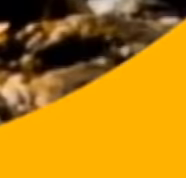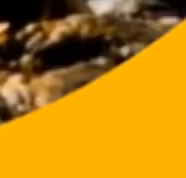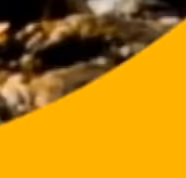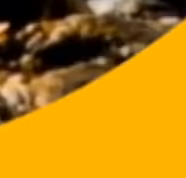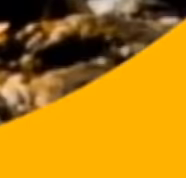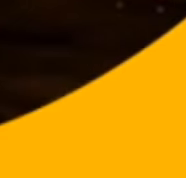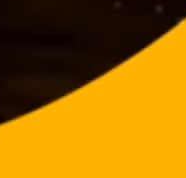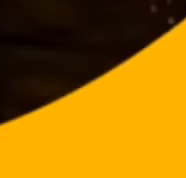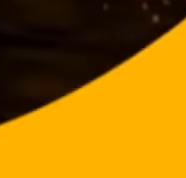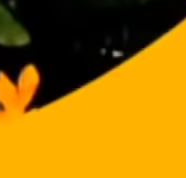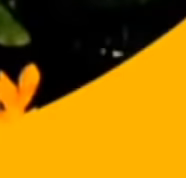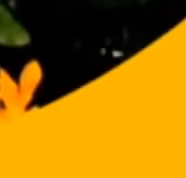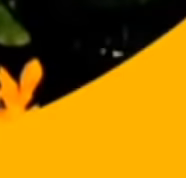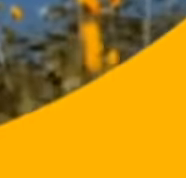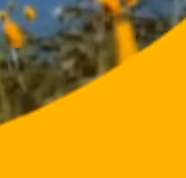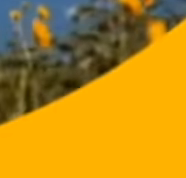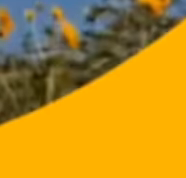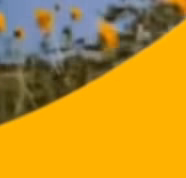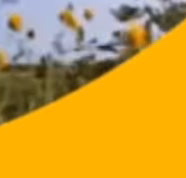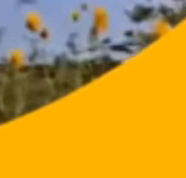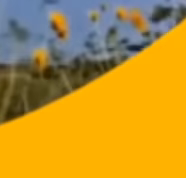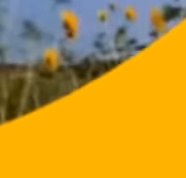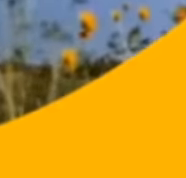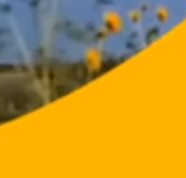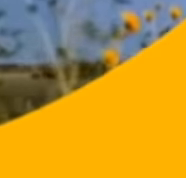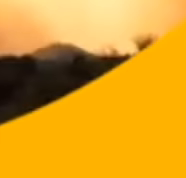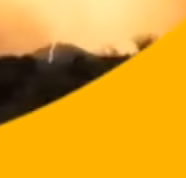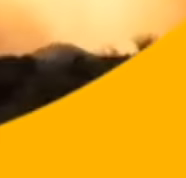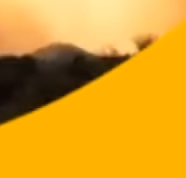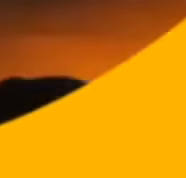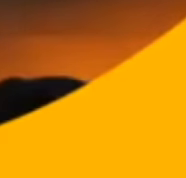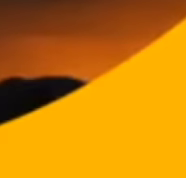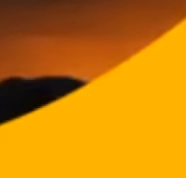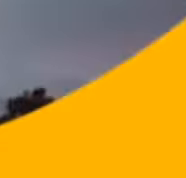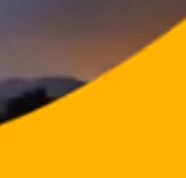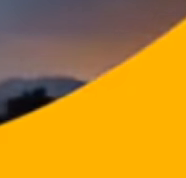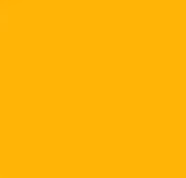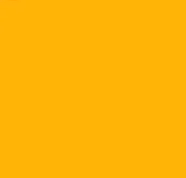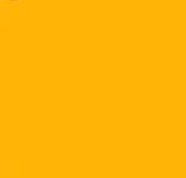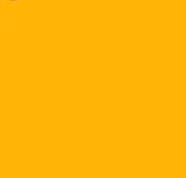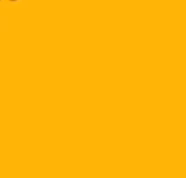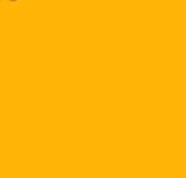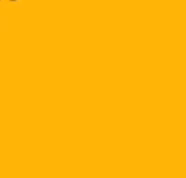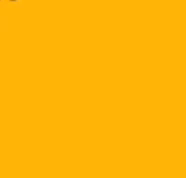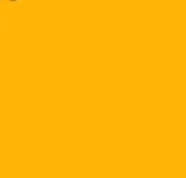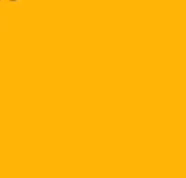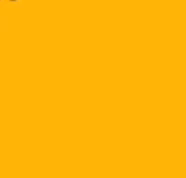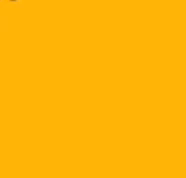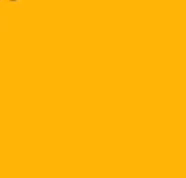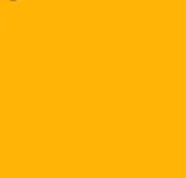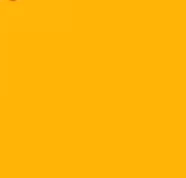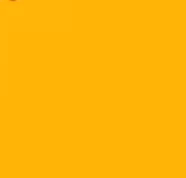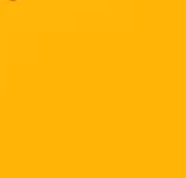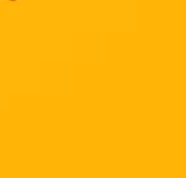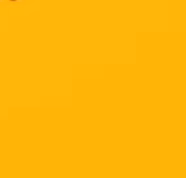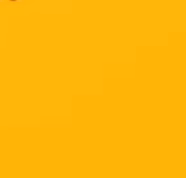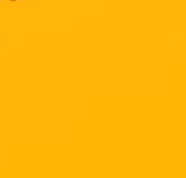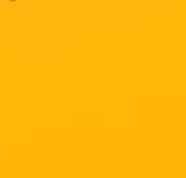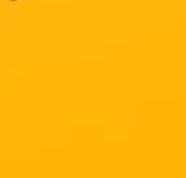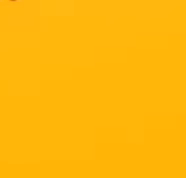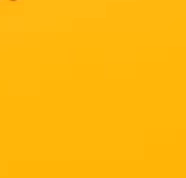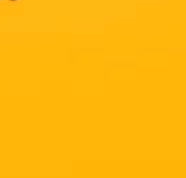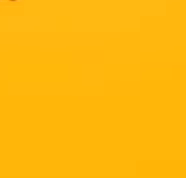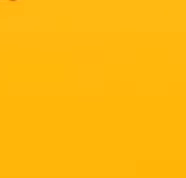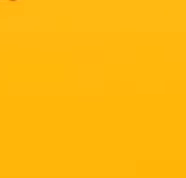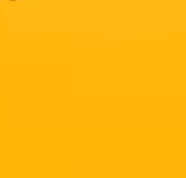Simo selitulu nilethelwa baka MTN Business. Noma simo selitulu senjani, MTN Business ikhona ukusiza